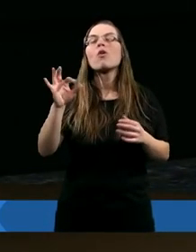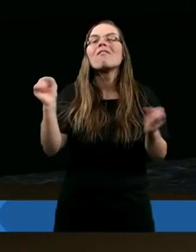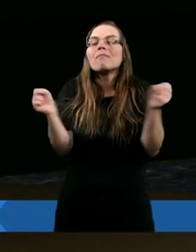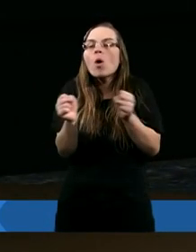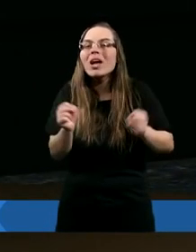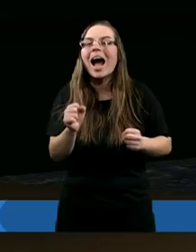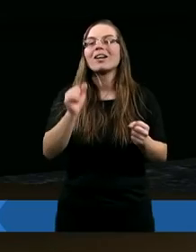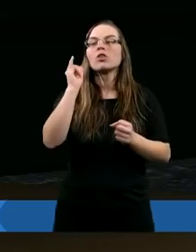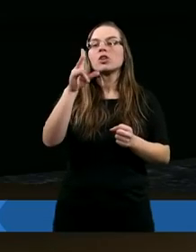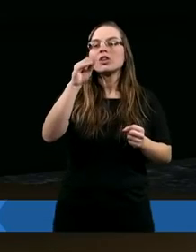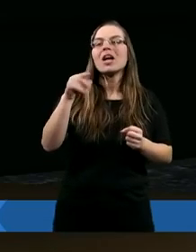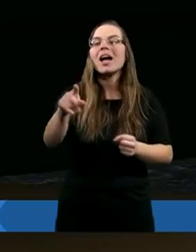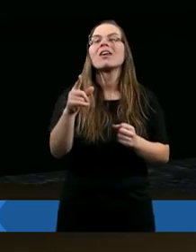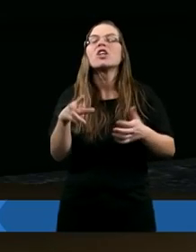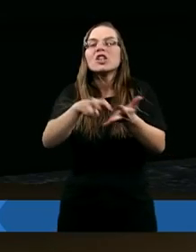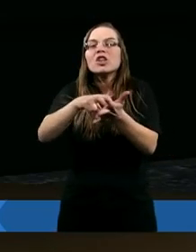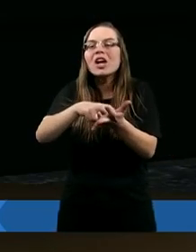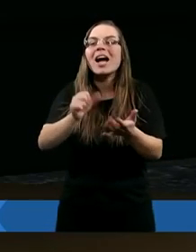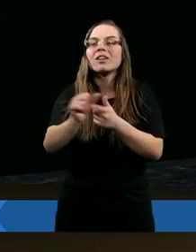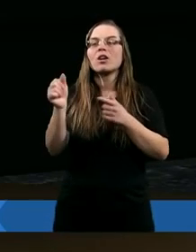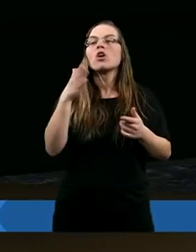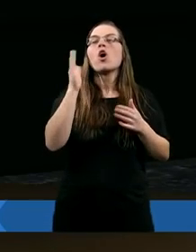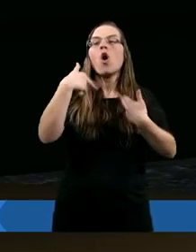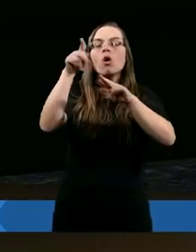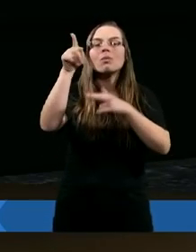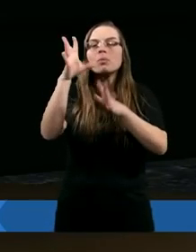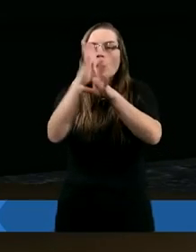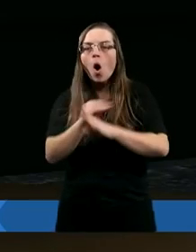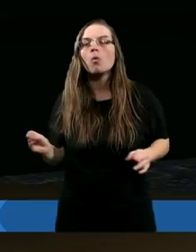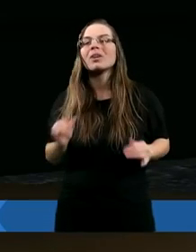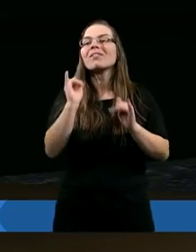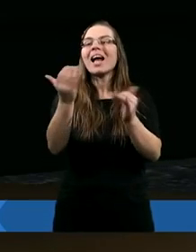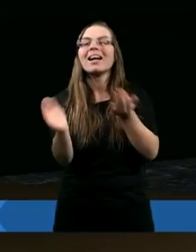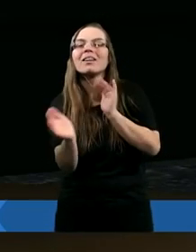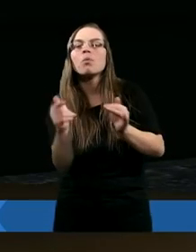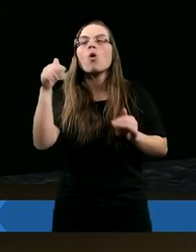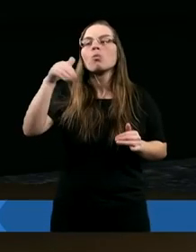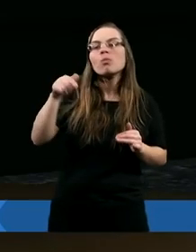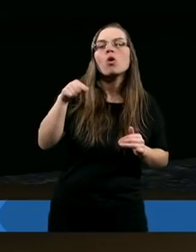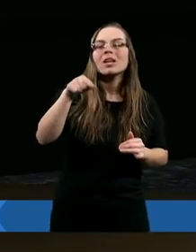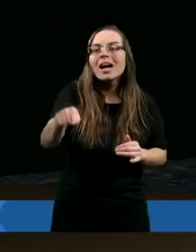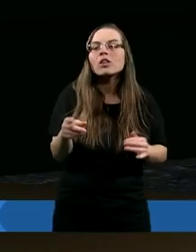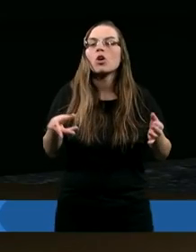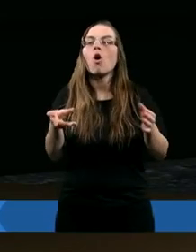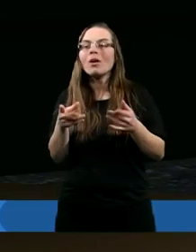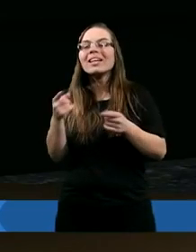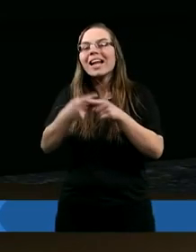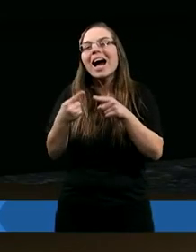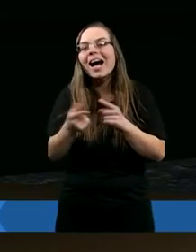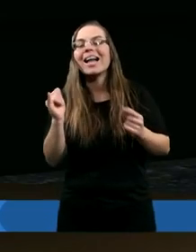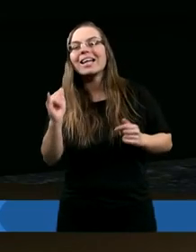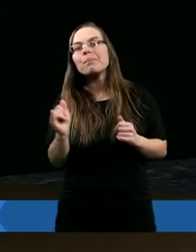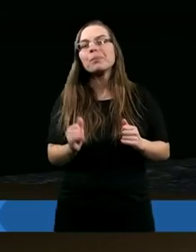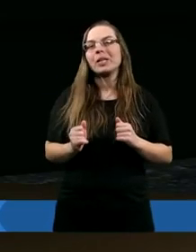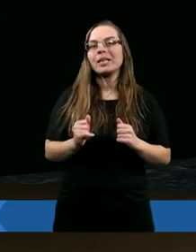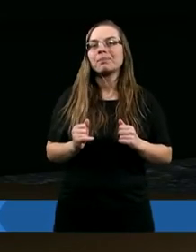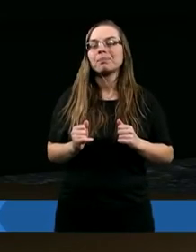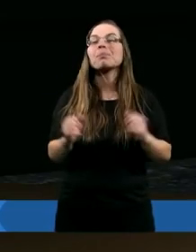Panu z bojaźnią i weselcie się z drżeniem. Złóżcie Mu hołd. W jaki sposób można zarazem i